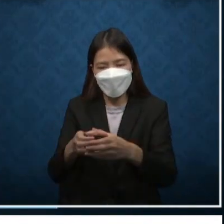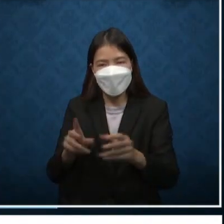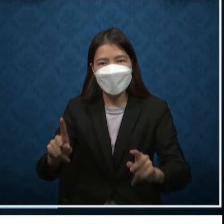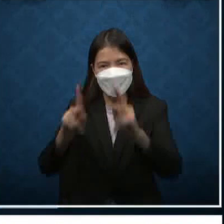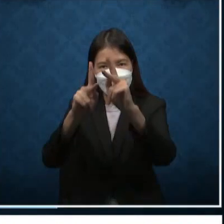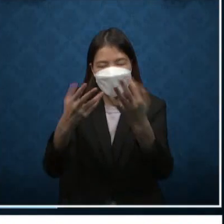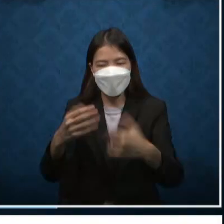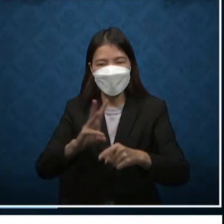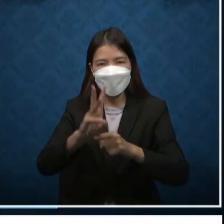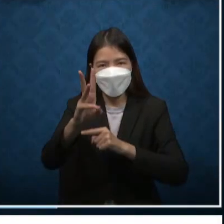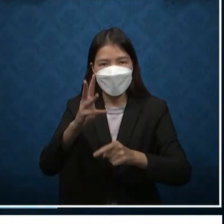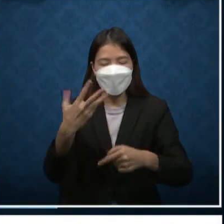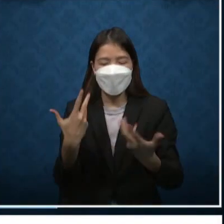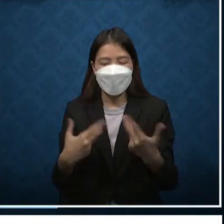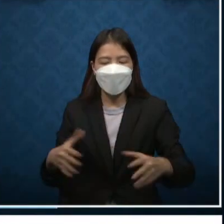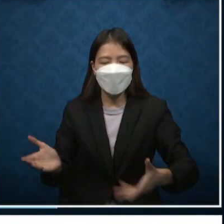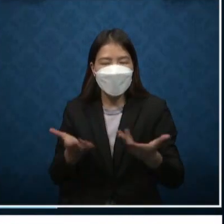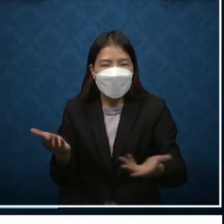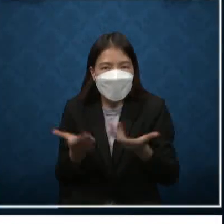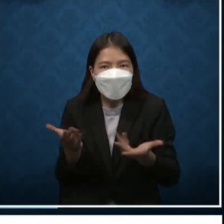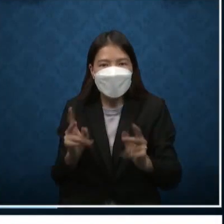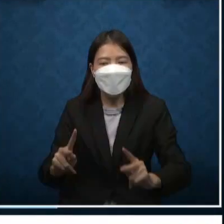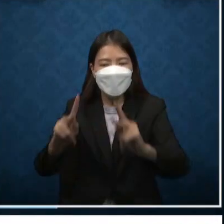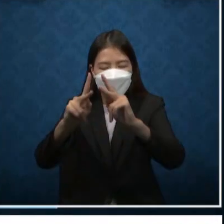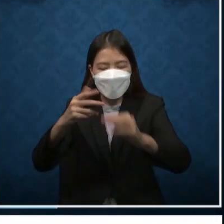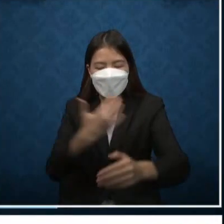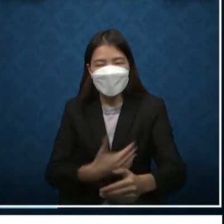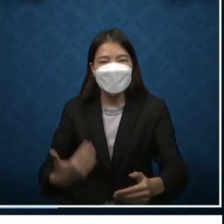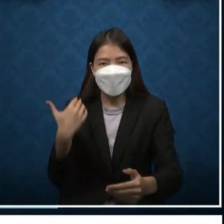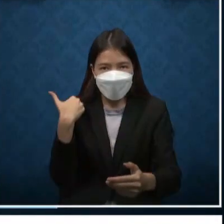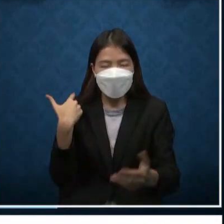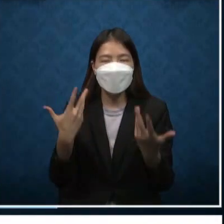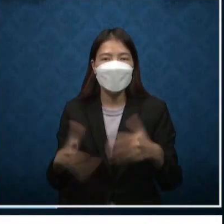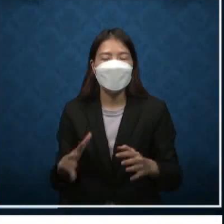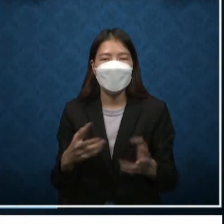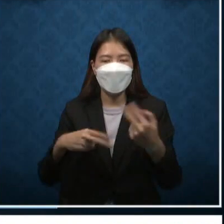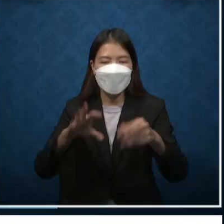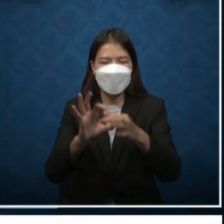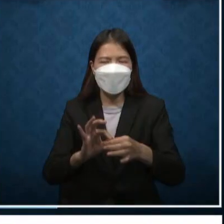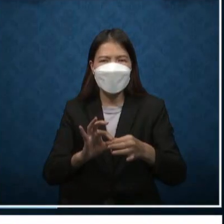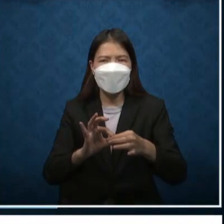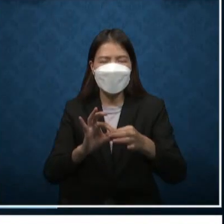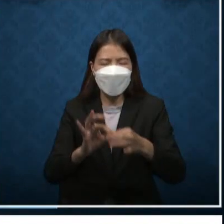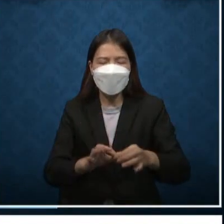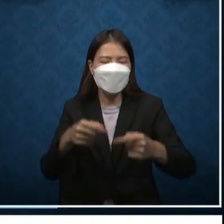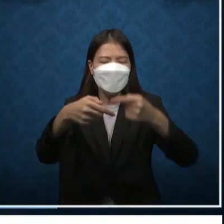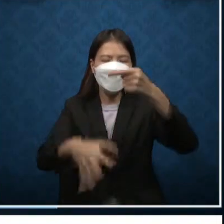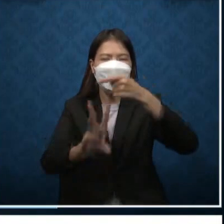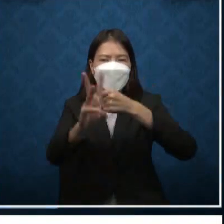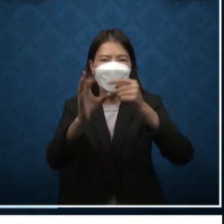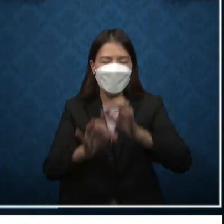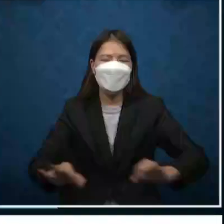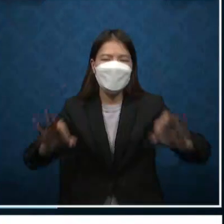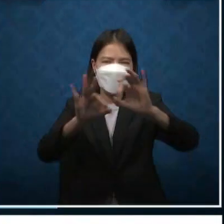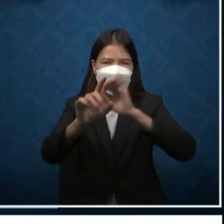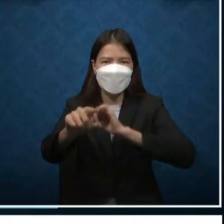สนนบริการสุขภาพซึงกมต่ต่เหล่านี้มี coordinatingข์ทสำคัญอยู่ในพื้นที่ขก่นกรมการบกรอง